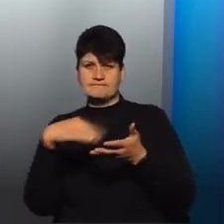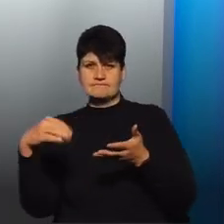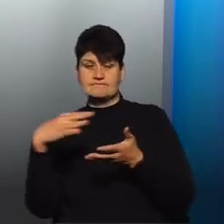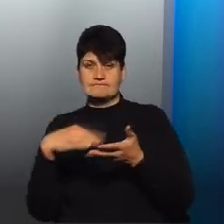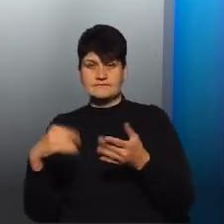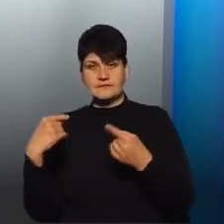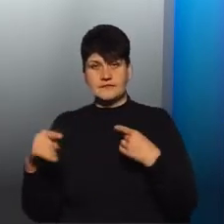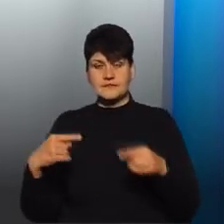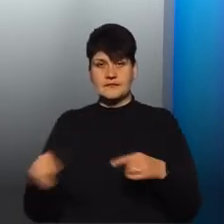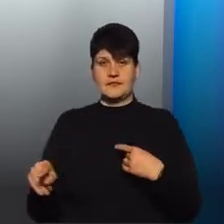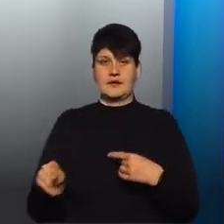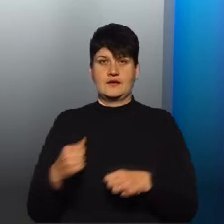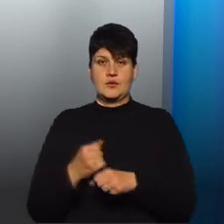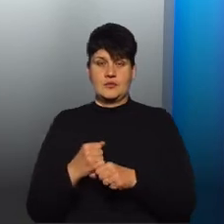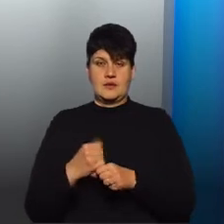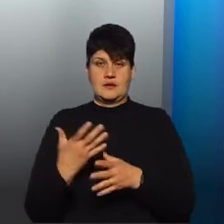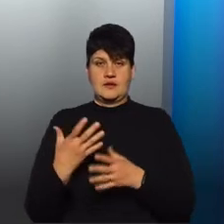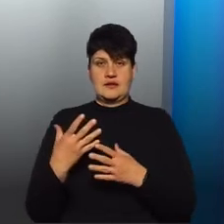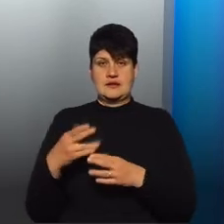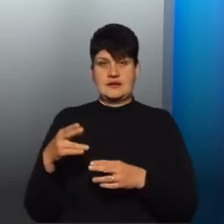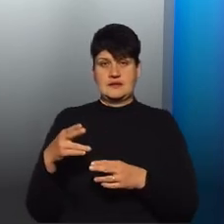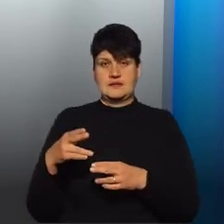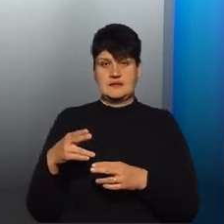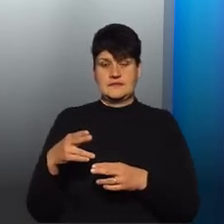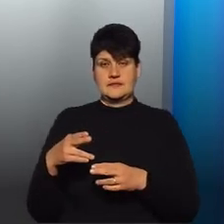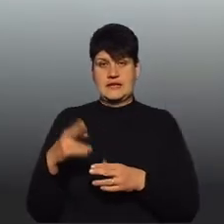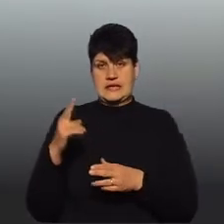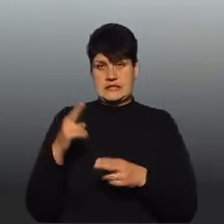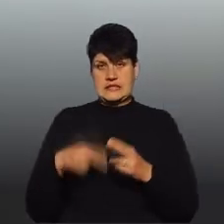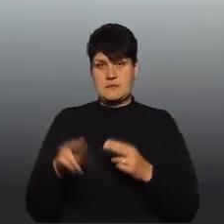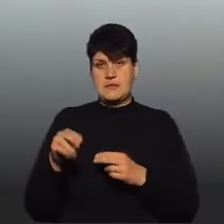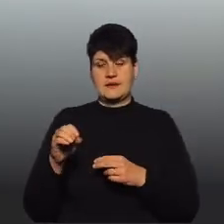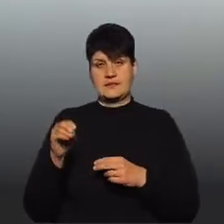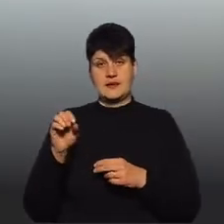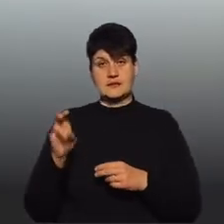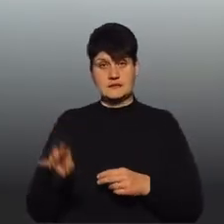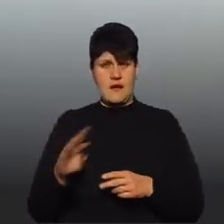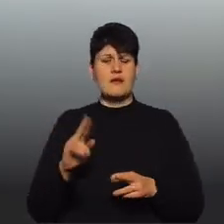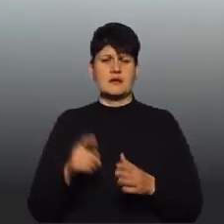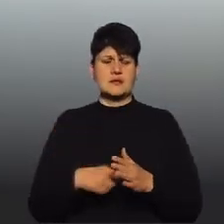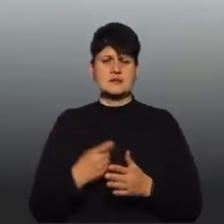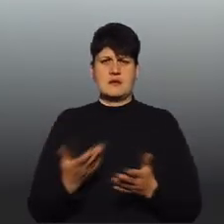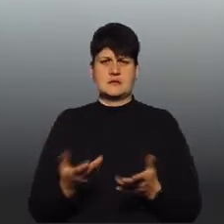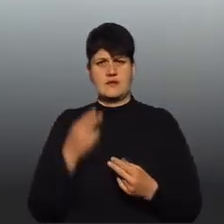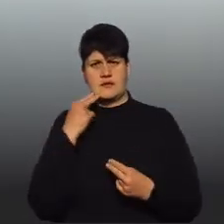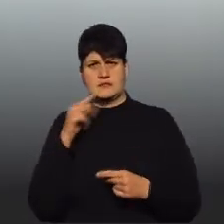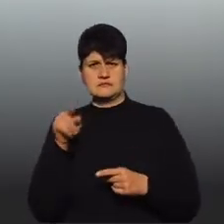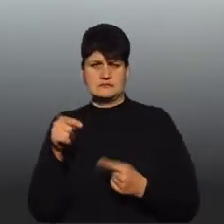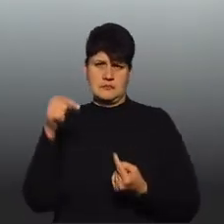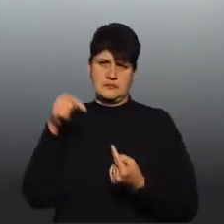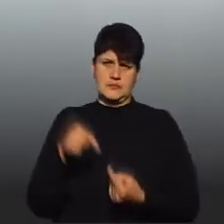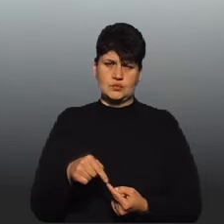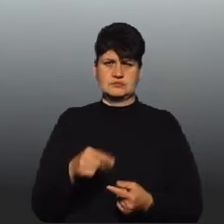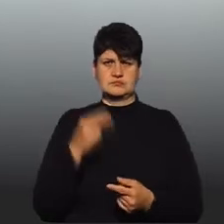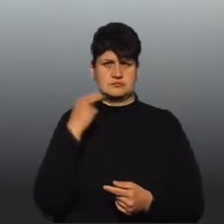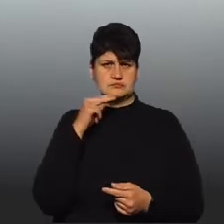лікарські засоби, які, на які вже закінчився патент. А як дізнатися, наскільки ефективний цей препарат і чи є